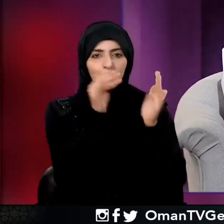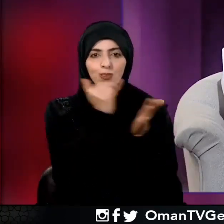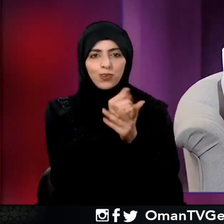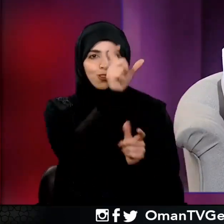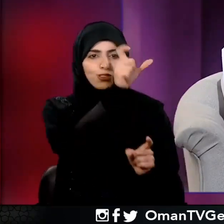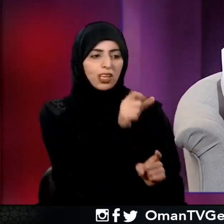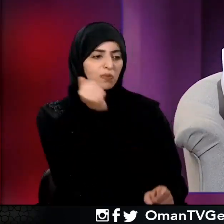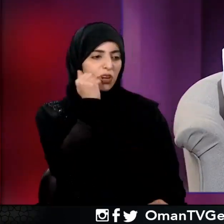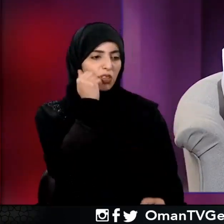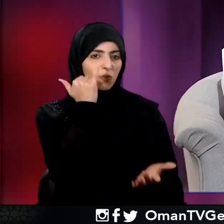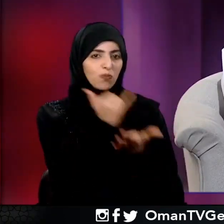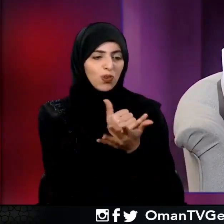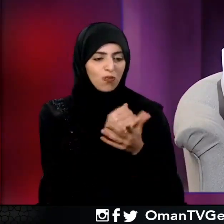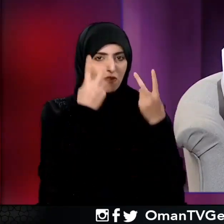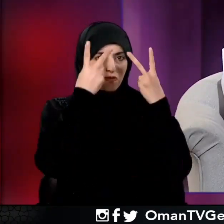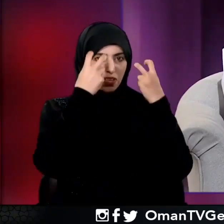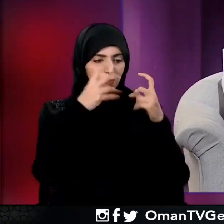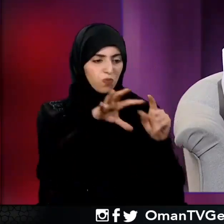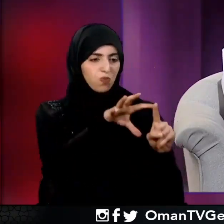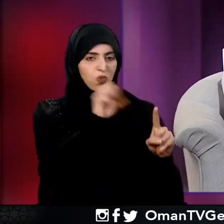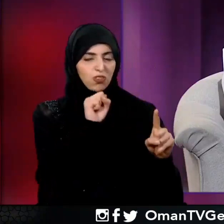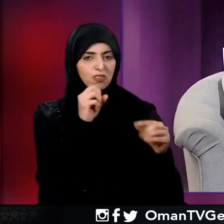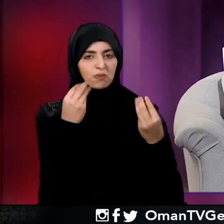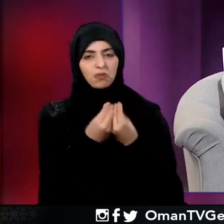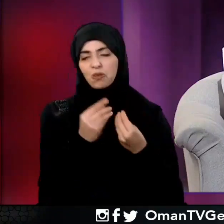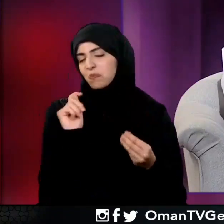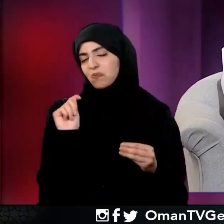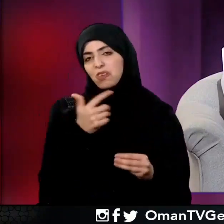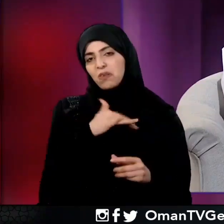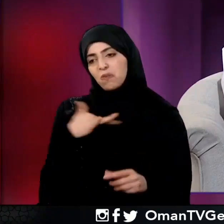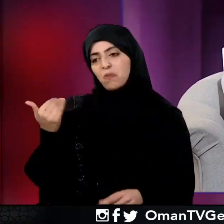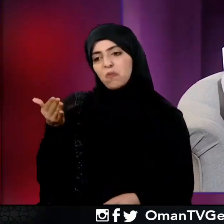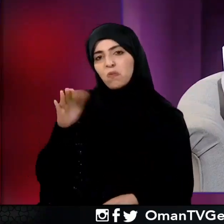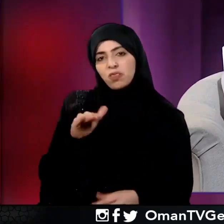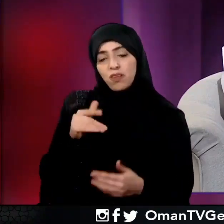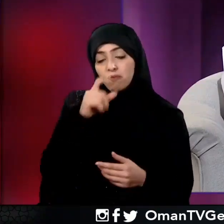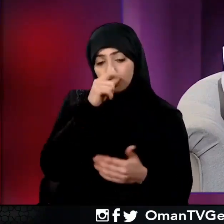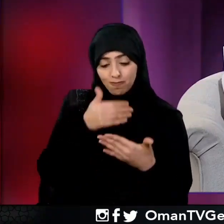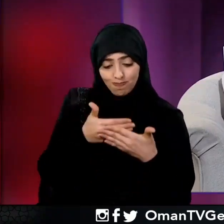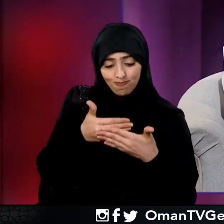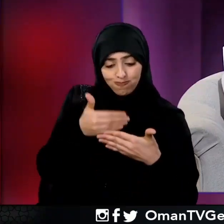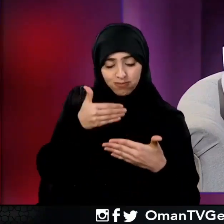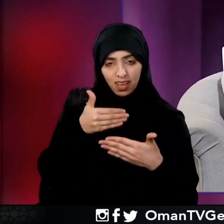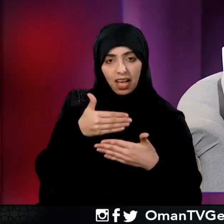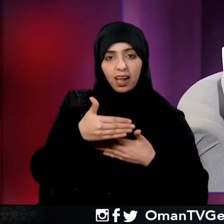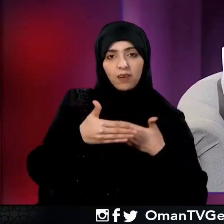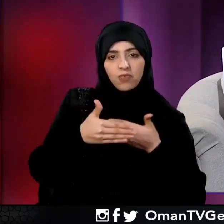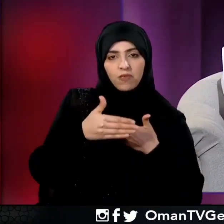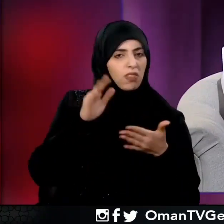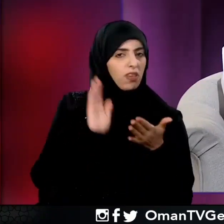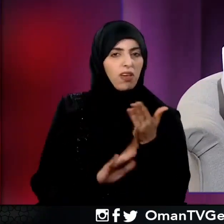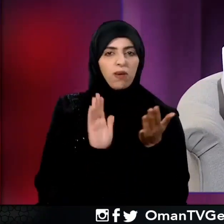أثناء الفحص للطبيب للمريض، المسافة قد تكون قصيرة. أيضا بعض